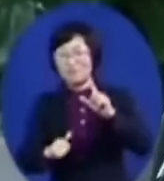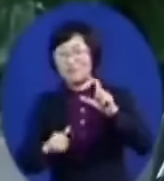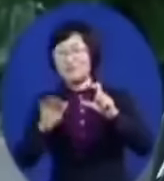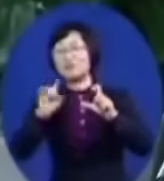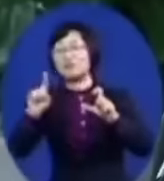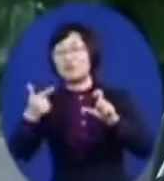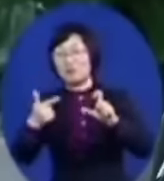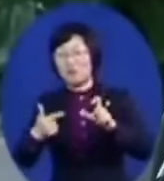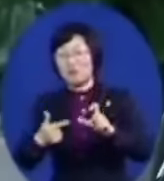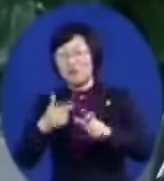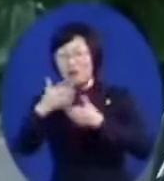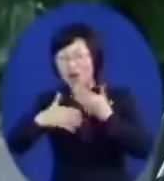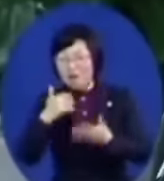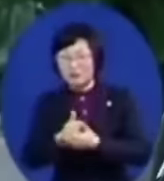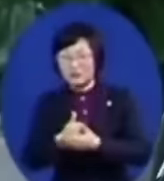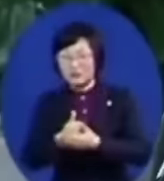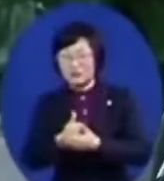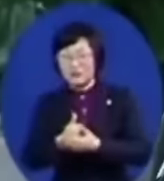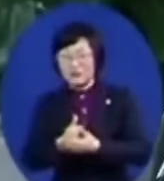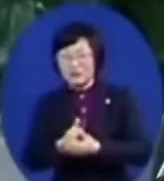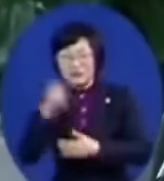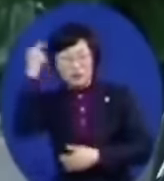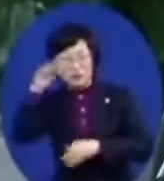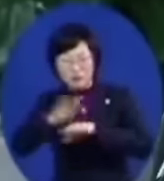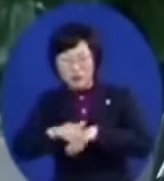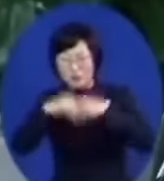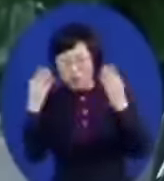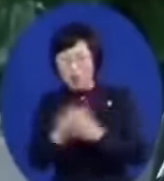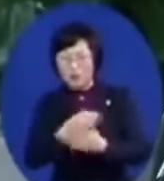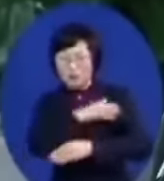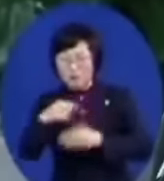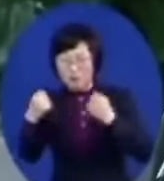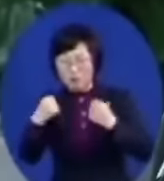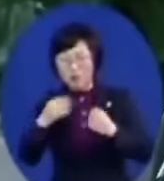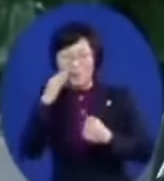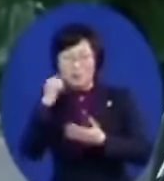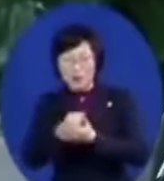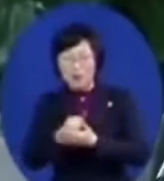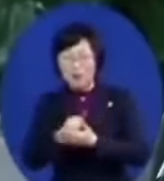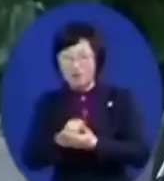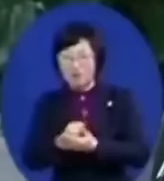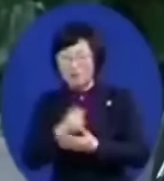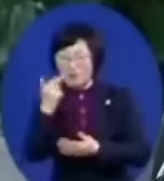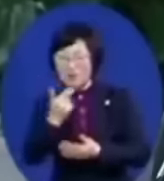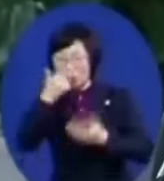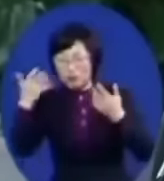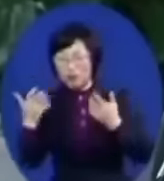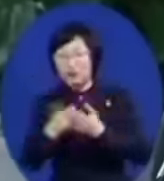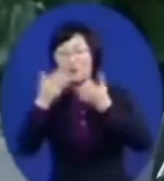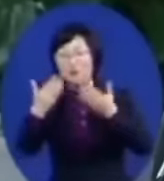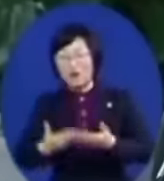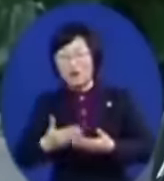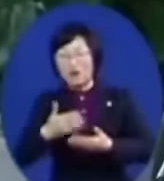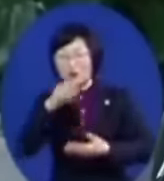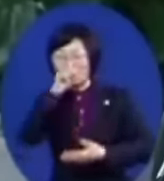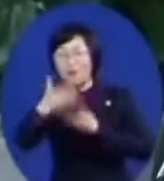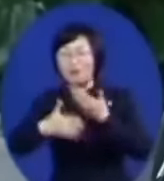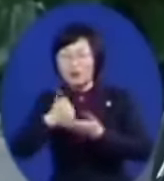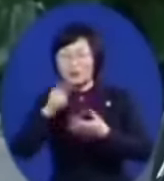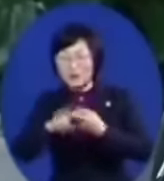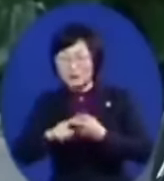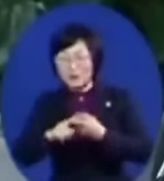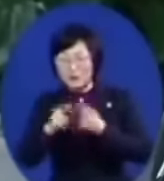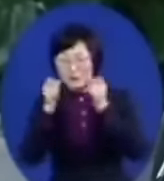하나님은 영혼이 잘됨 같이 범사에 잘됨에 강건하고 생명을 얻되 풍성하게 얻게 하시는 하나님이라 좋은 하나님은